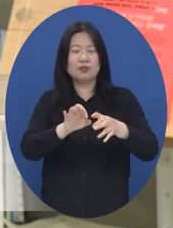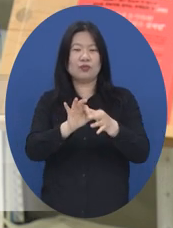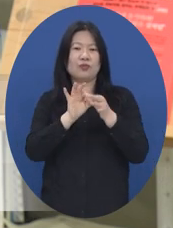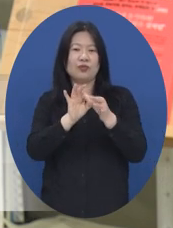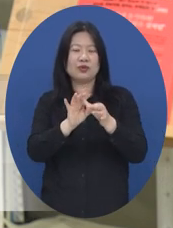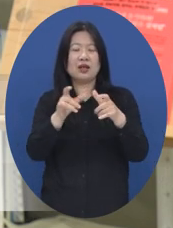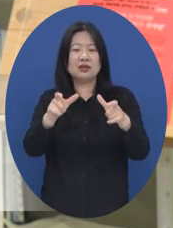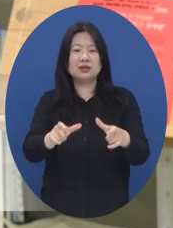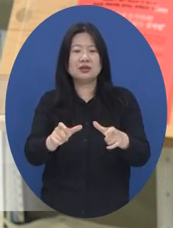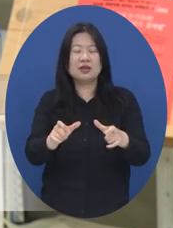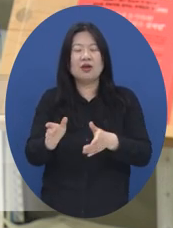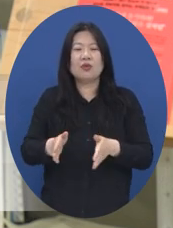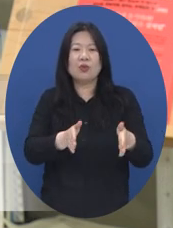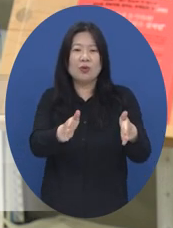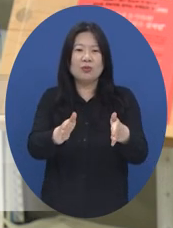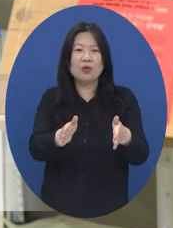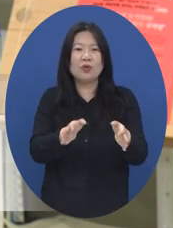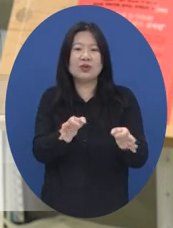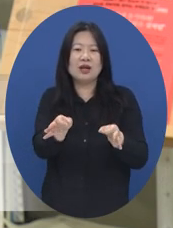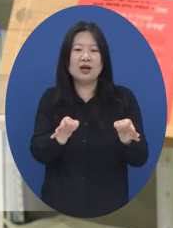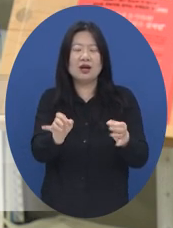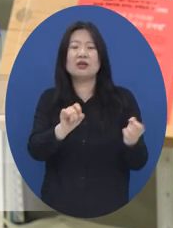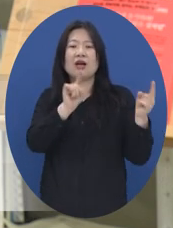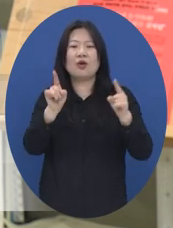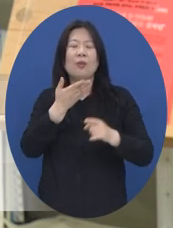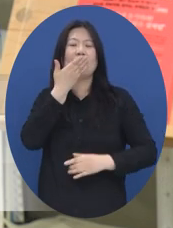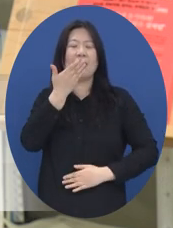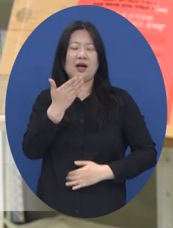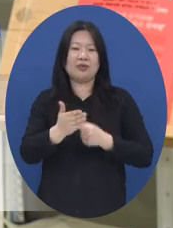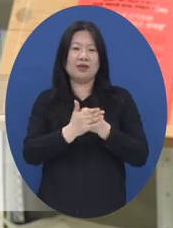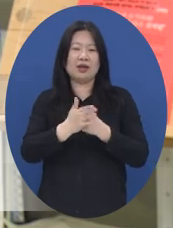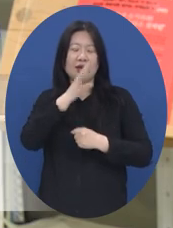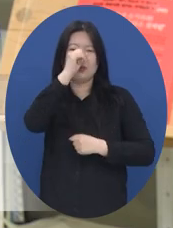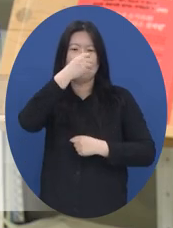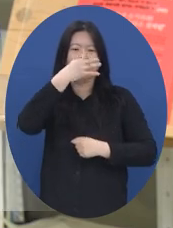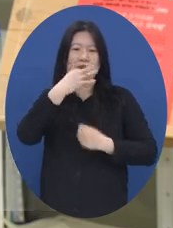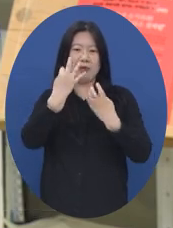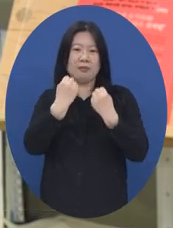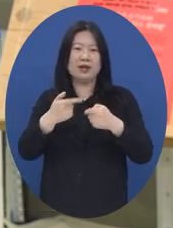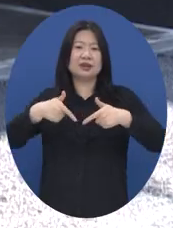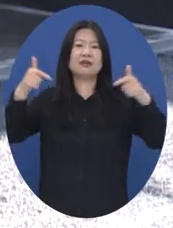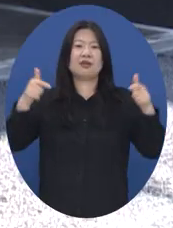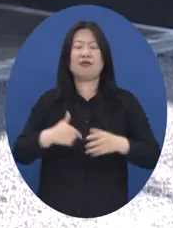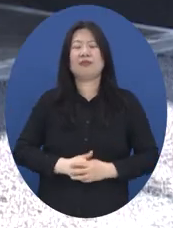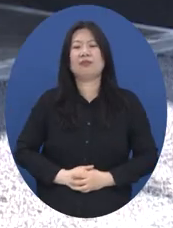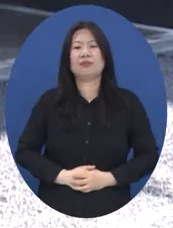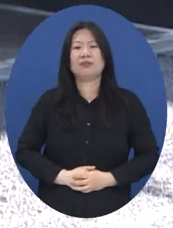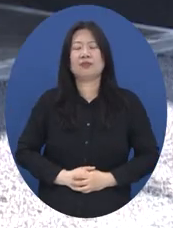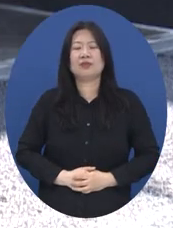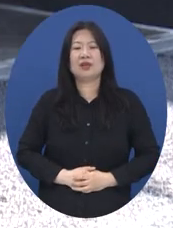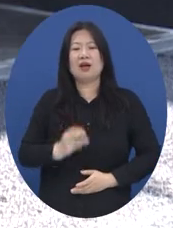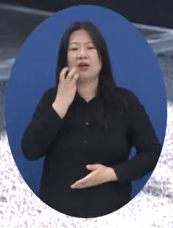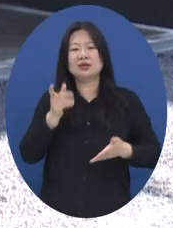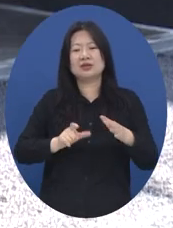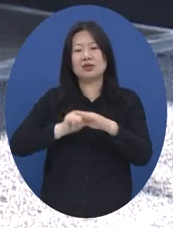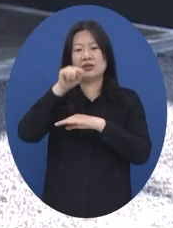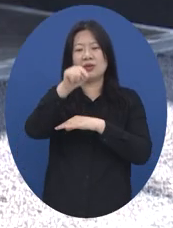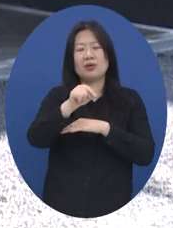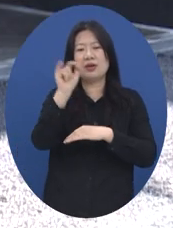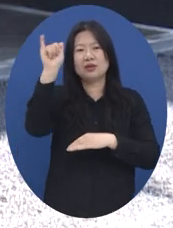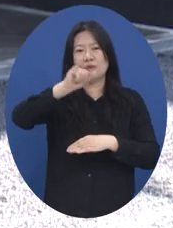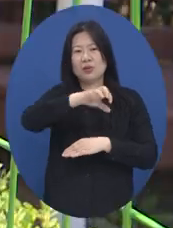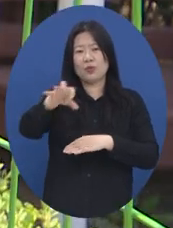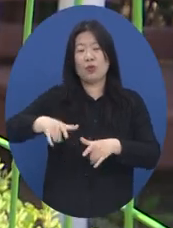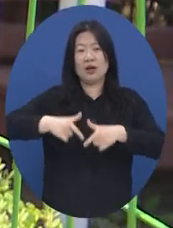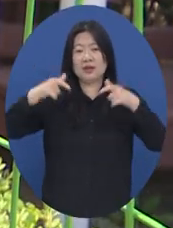인해서 지역 골목 상권도 살아날 것이고 그래서 아주 좋은 효과가 많으리라고 봅니다. 경기 지역을 넘어 이젠 전국